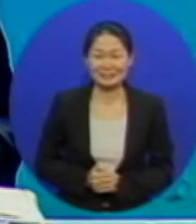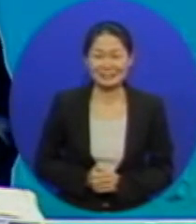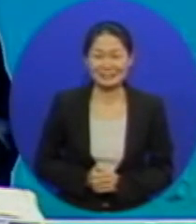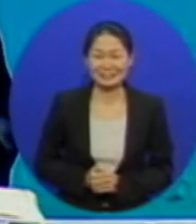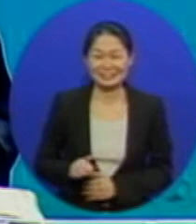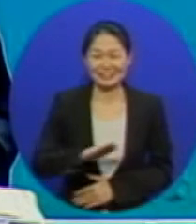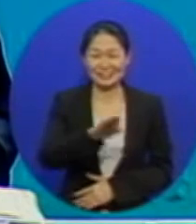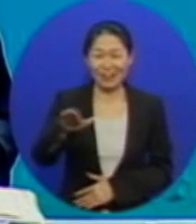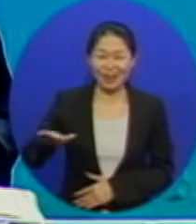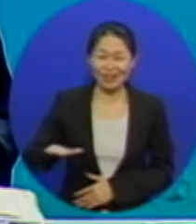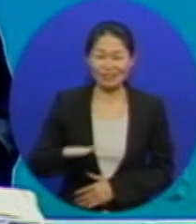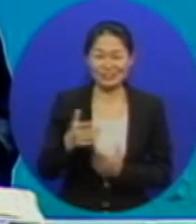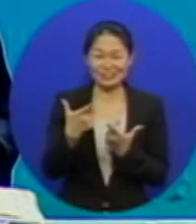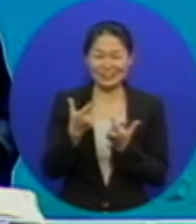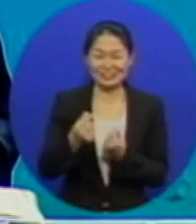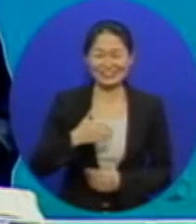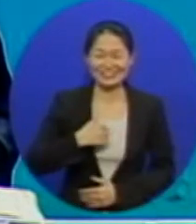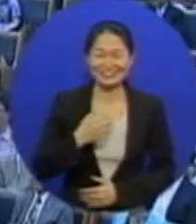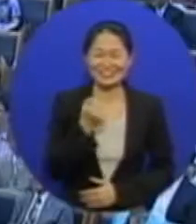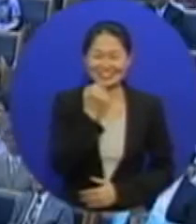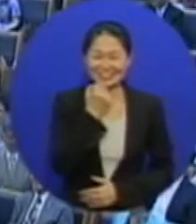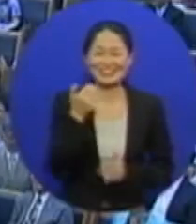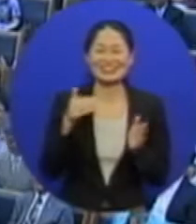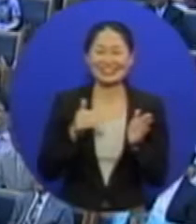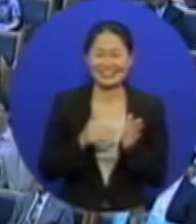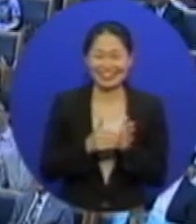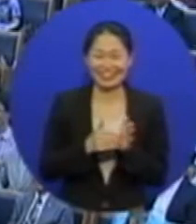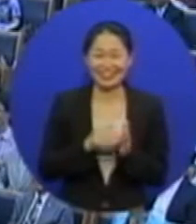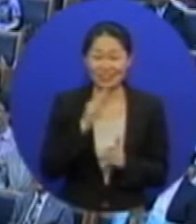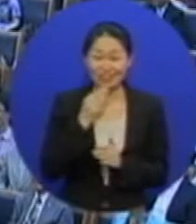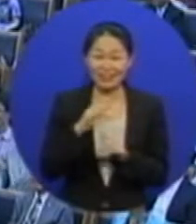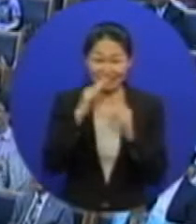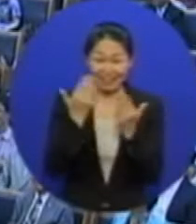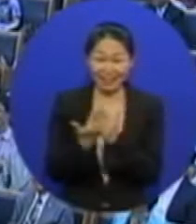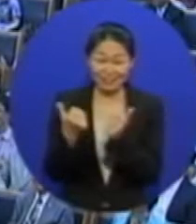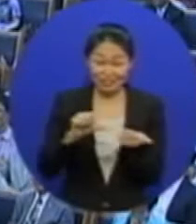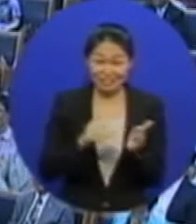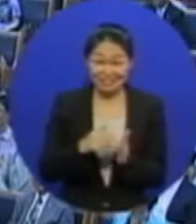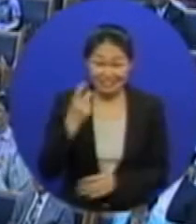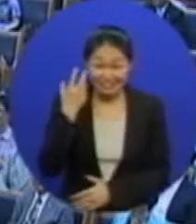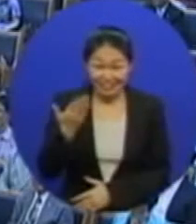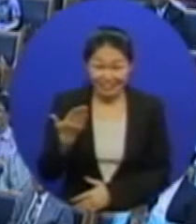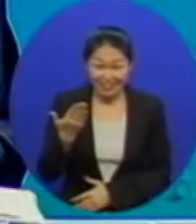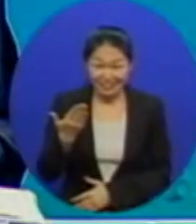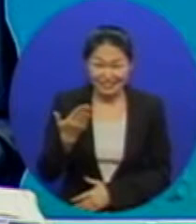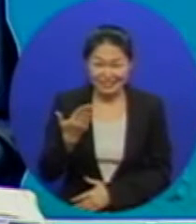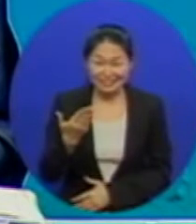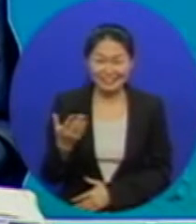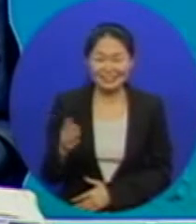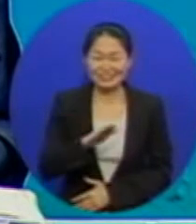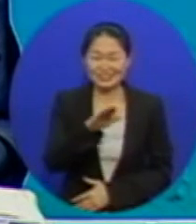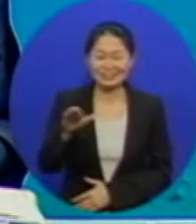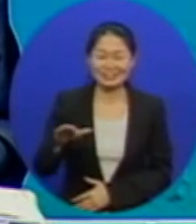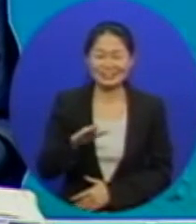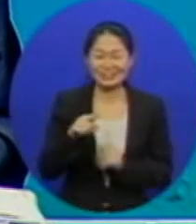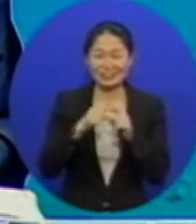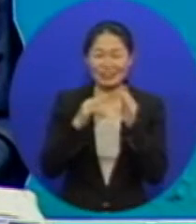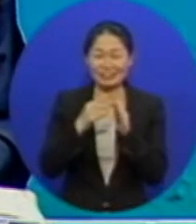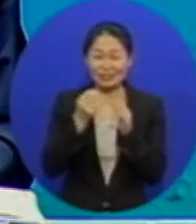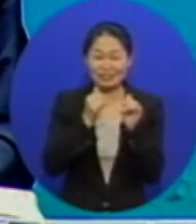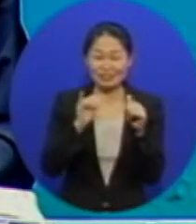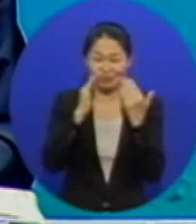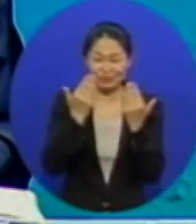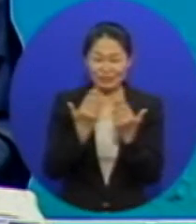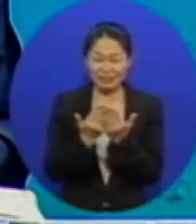여러분들처럼 저도 웃었습니다 다 죽으셨습니다 우리 선한목자 교회 성도님들은 하 돌